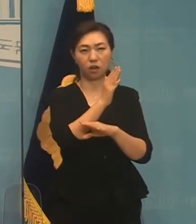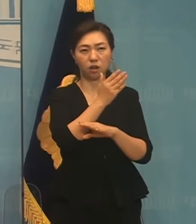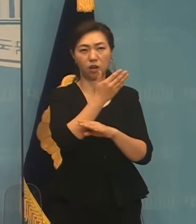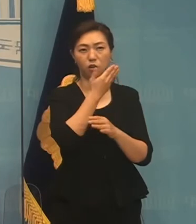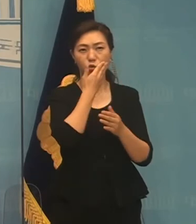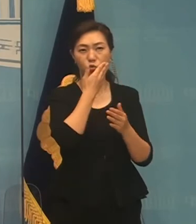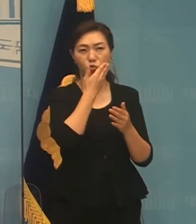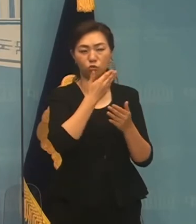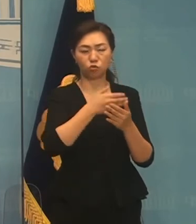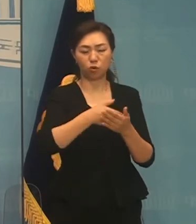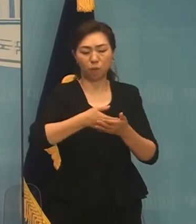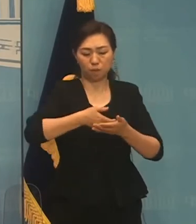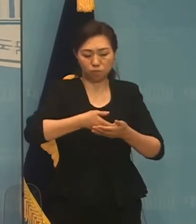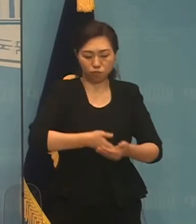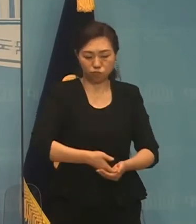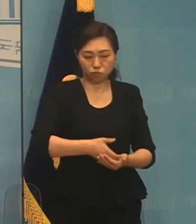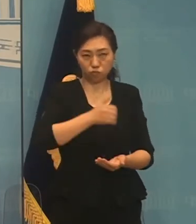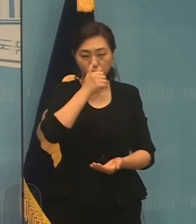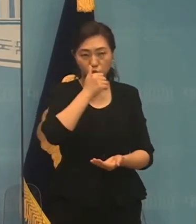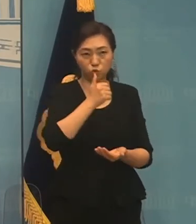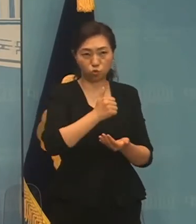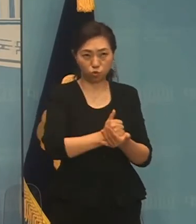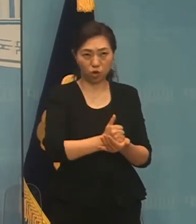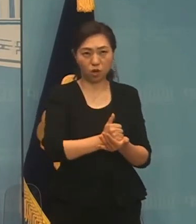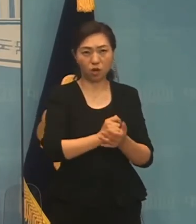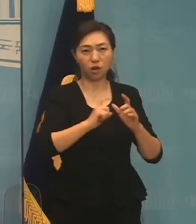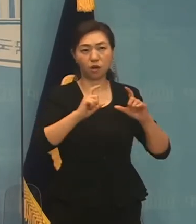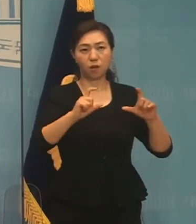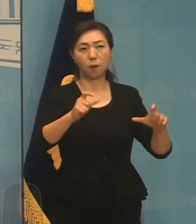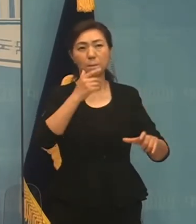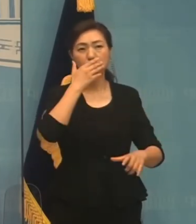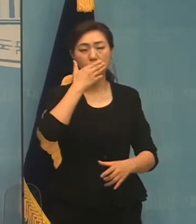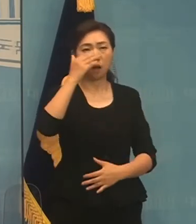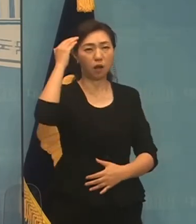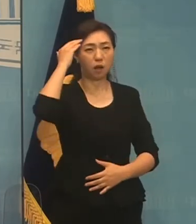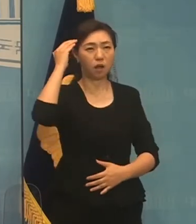중벌에 처하는 대한민국으로